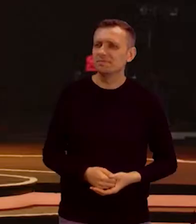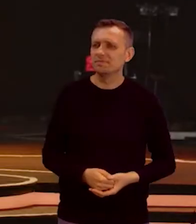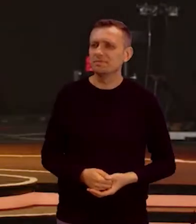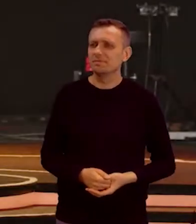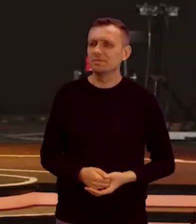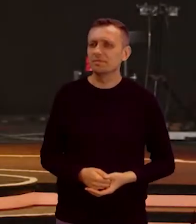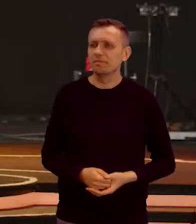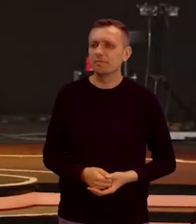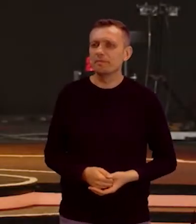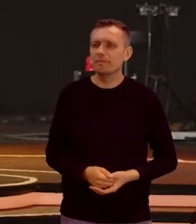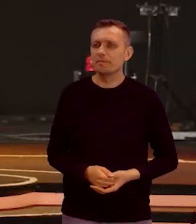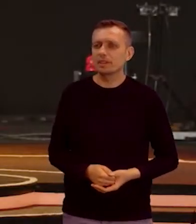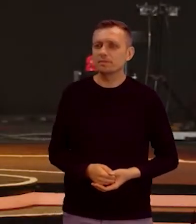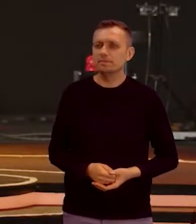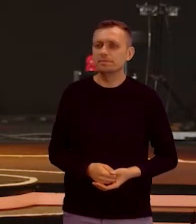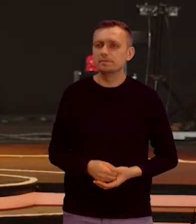I myślę, że